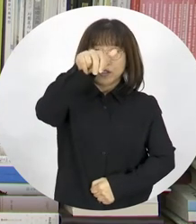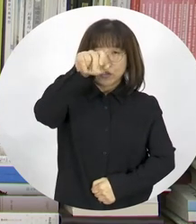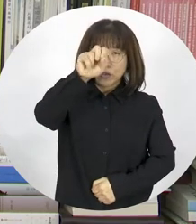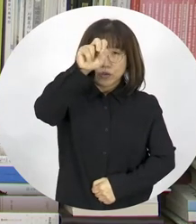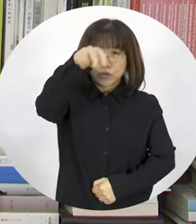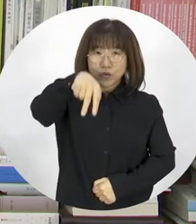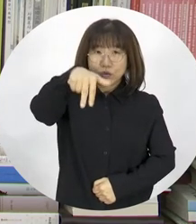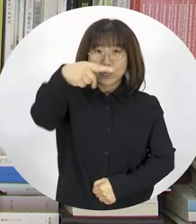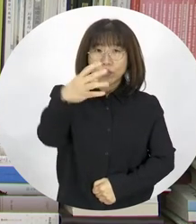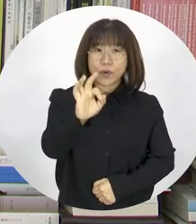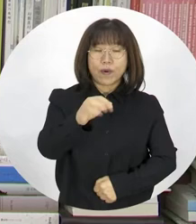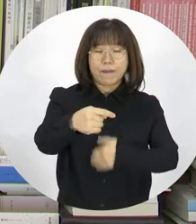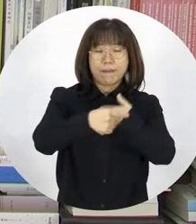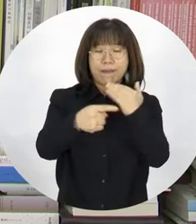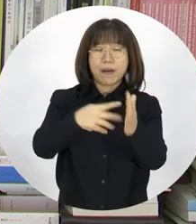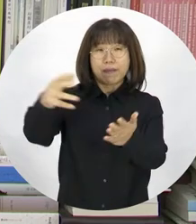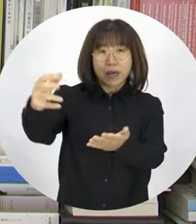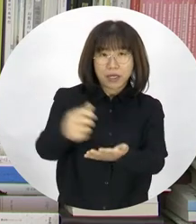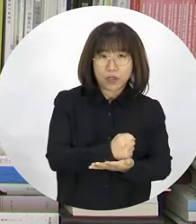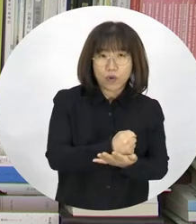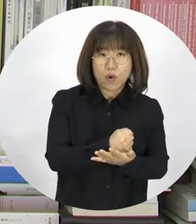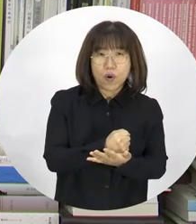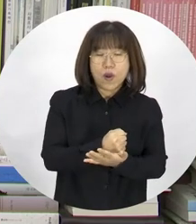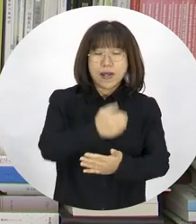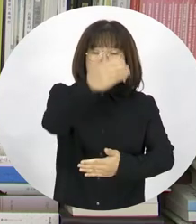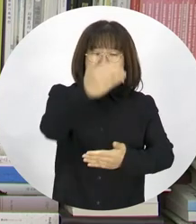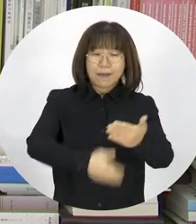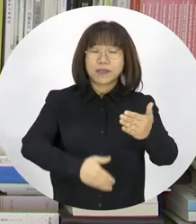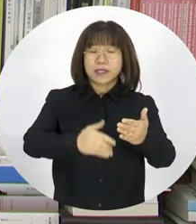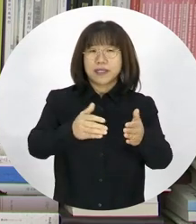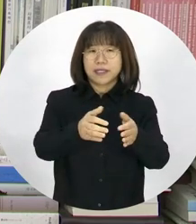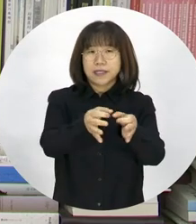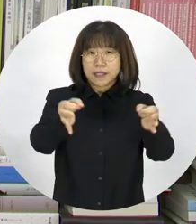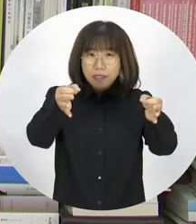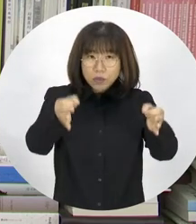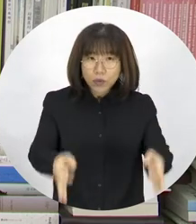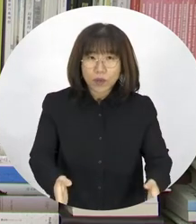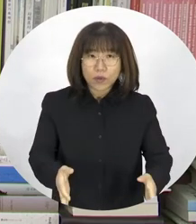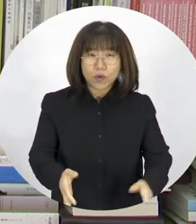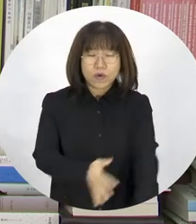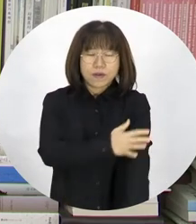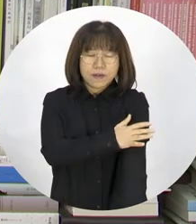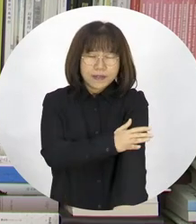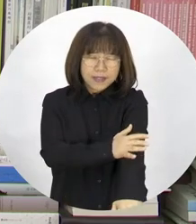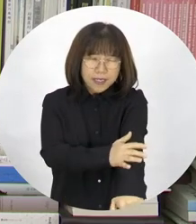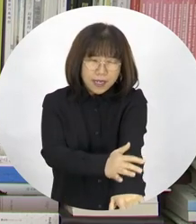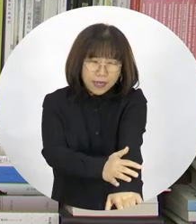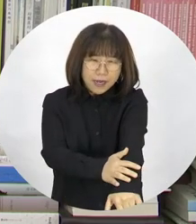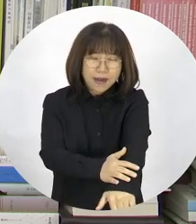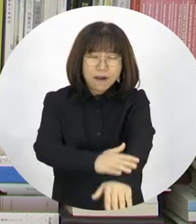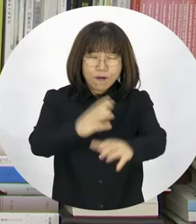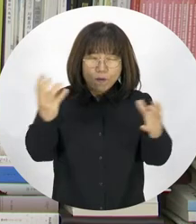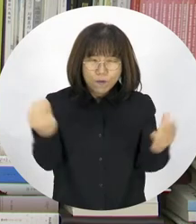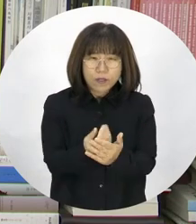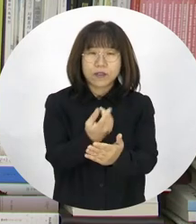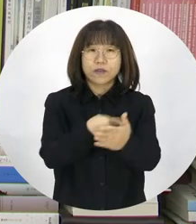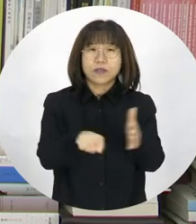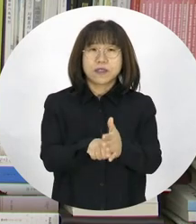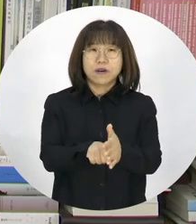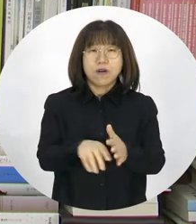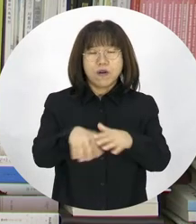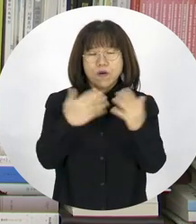남은 임기 동안에도 계획한 일들을 차질없이 완수할 수 있도록 혼신의 노력을